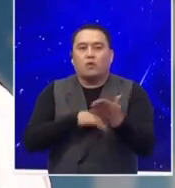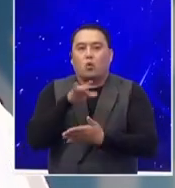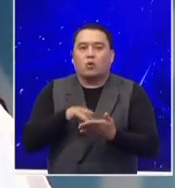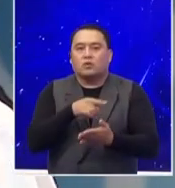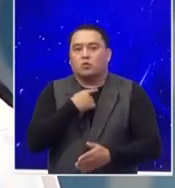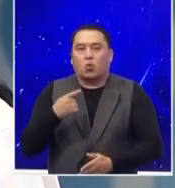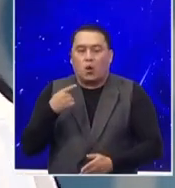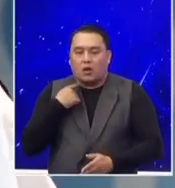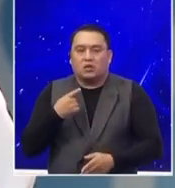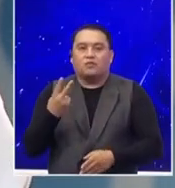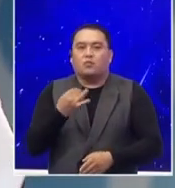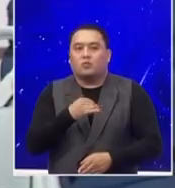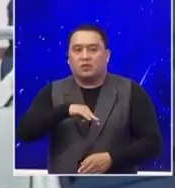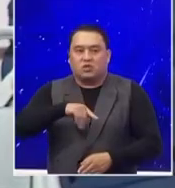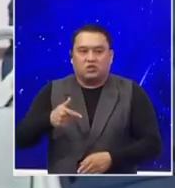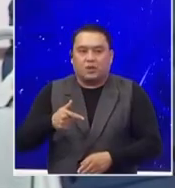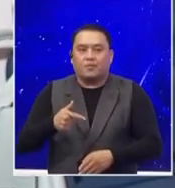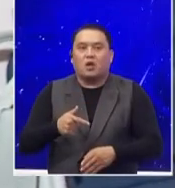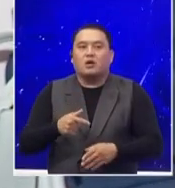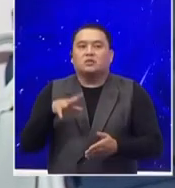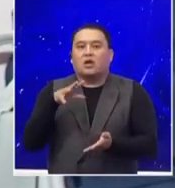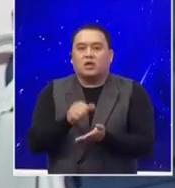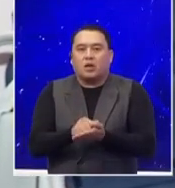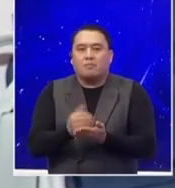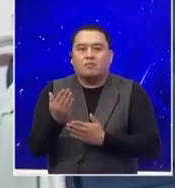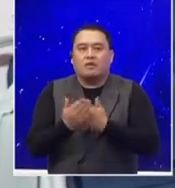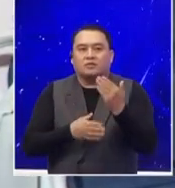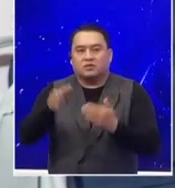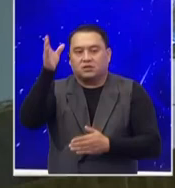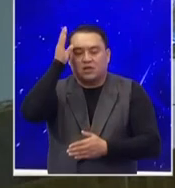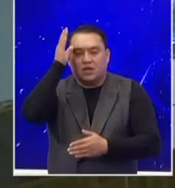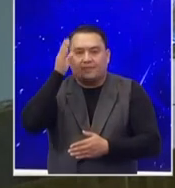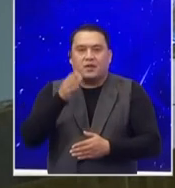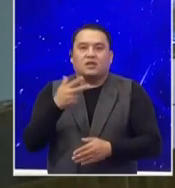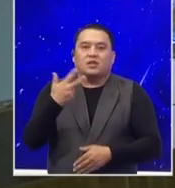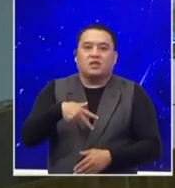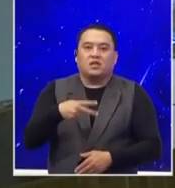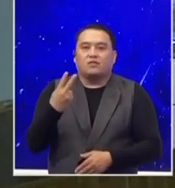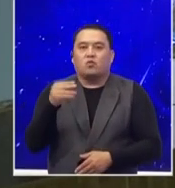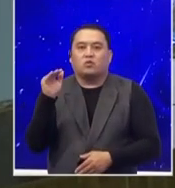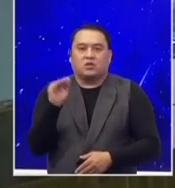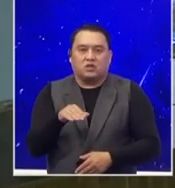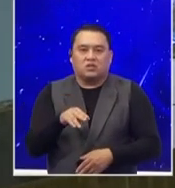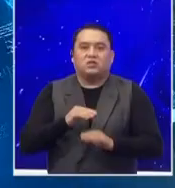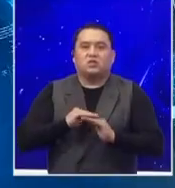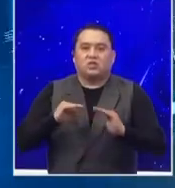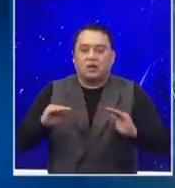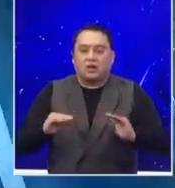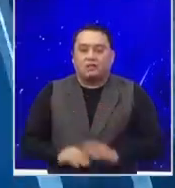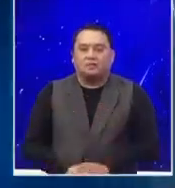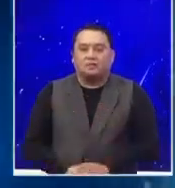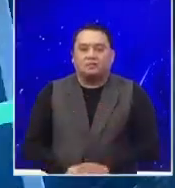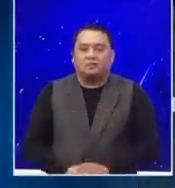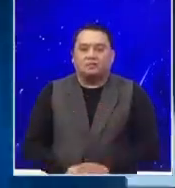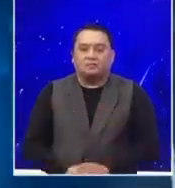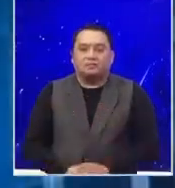отмечают более 2500 педагогов. Они занимаются повышением знаний порядка 32 тысяч учеников. Гульназ Мустафа,